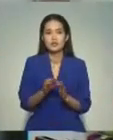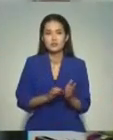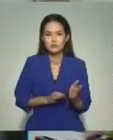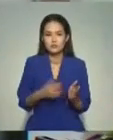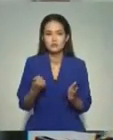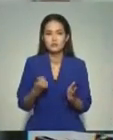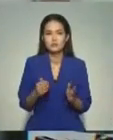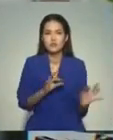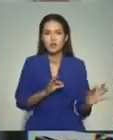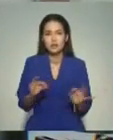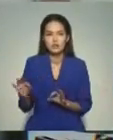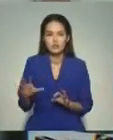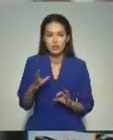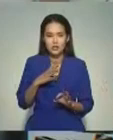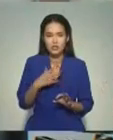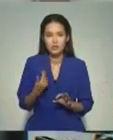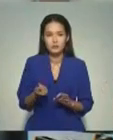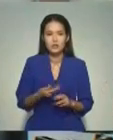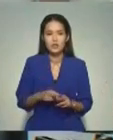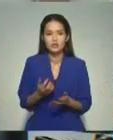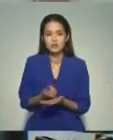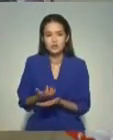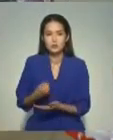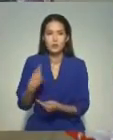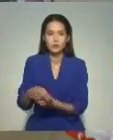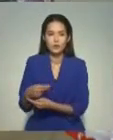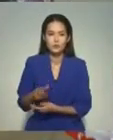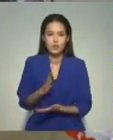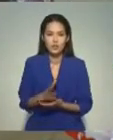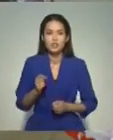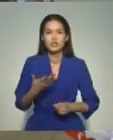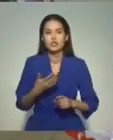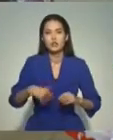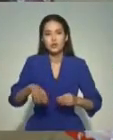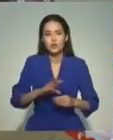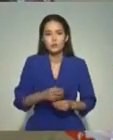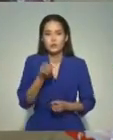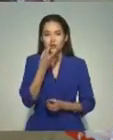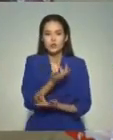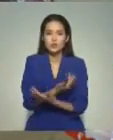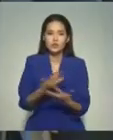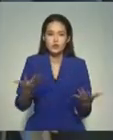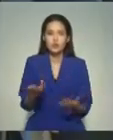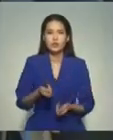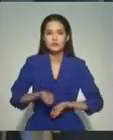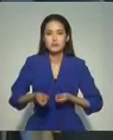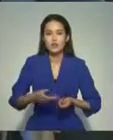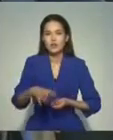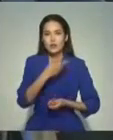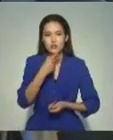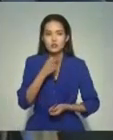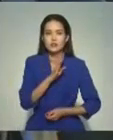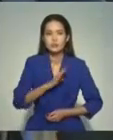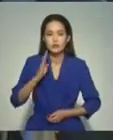числа мы уже интенсивно начинаем уже работать на покупателей ради своих дам мужчины не скупятся представители сильной половины